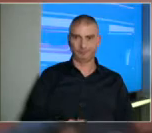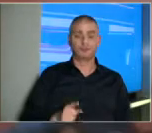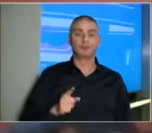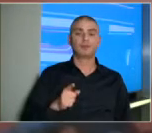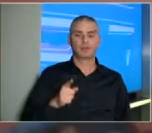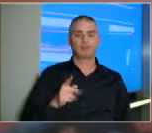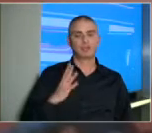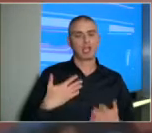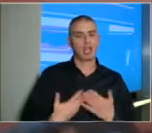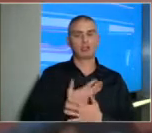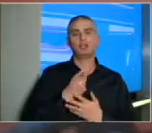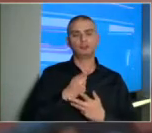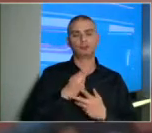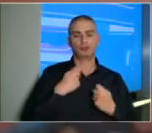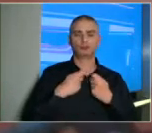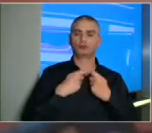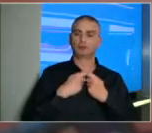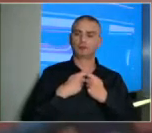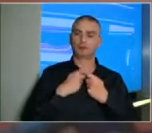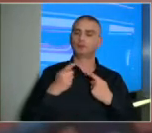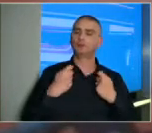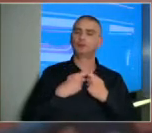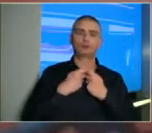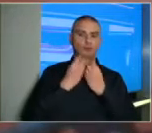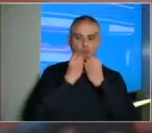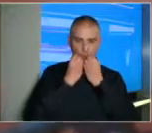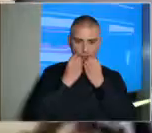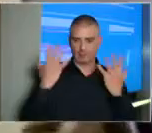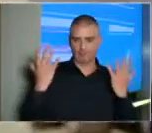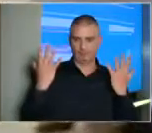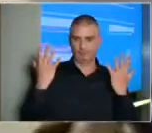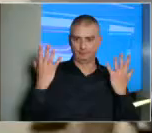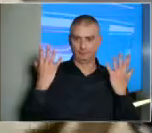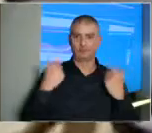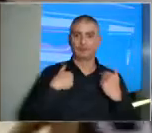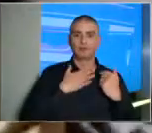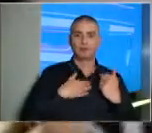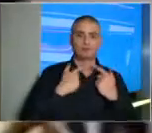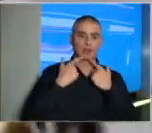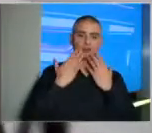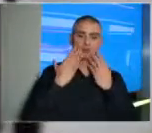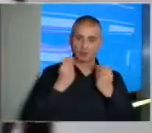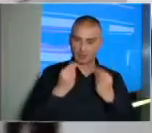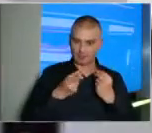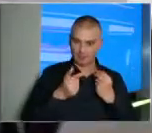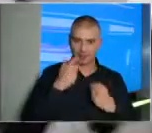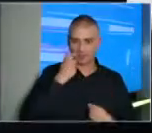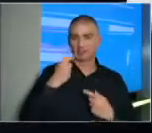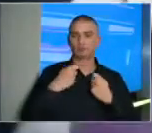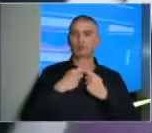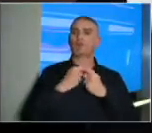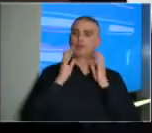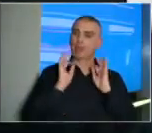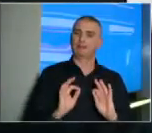והנה התחדשה השותפות הזו, והיא שותפות מופלאה, ואני רוצה להודות לך על השותפות הזו, היא אמיתית.